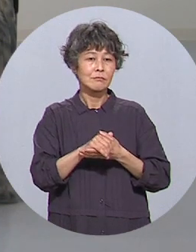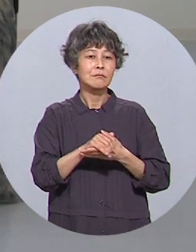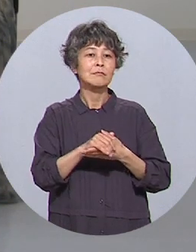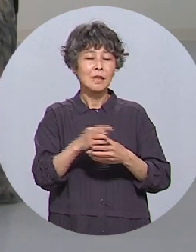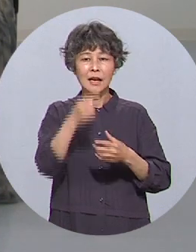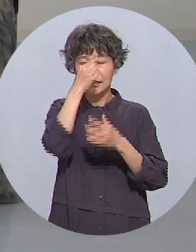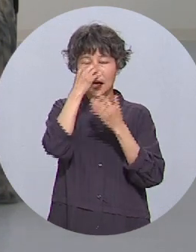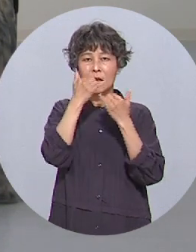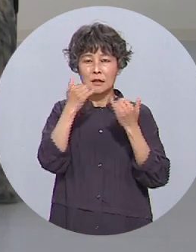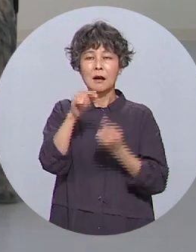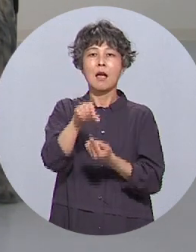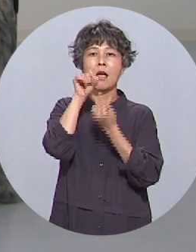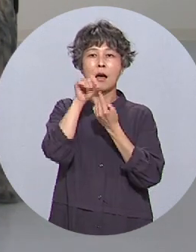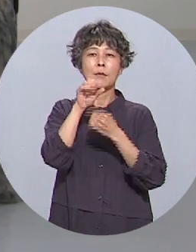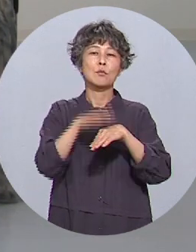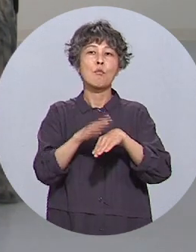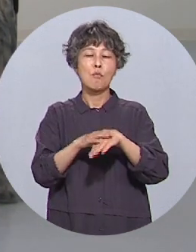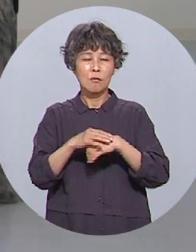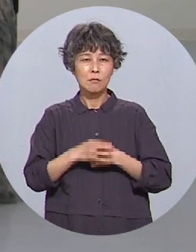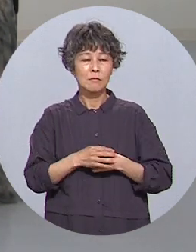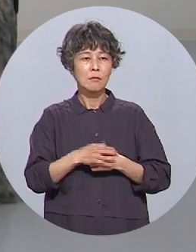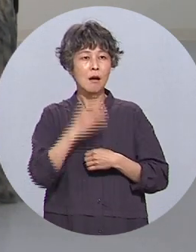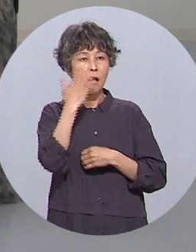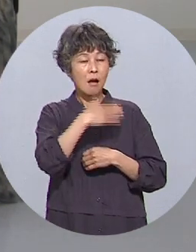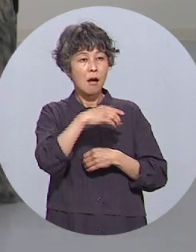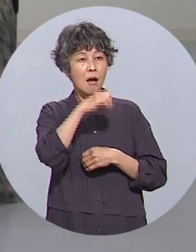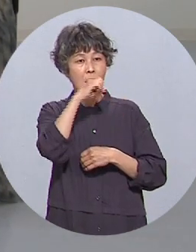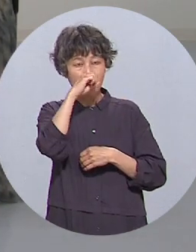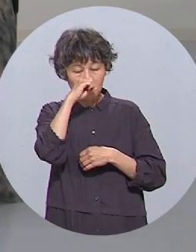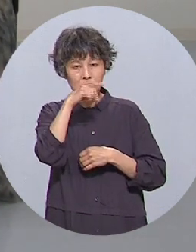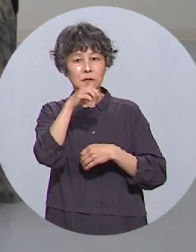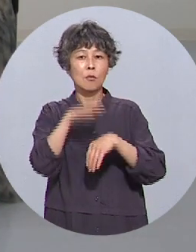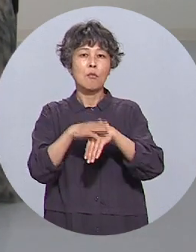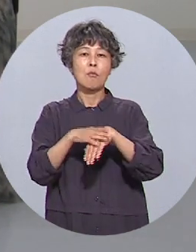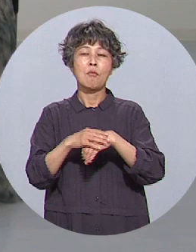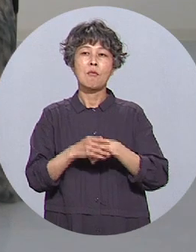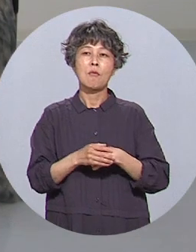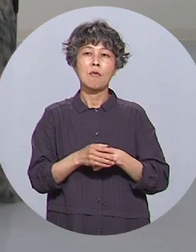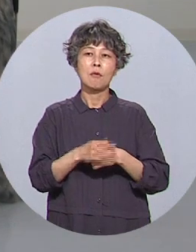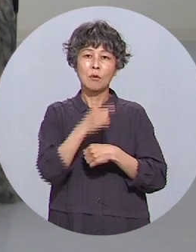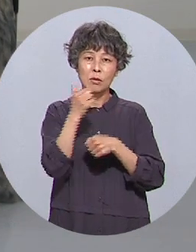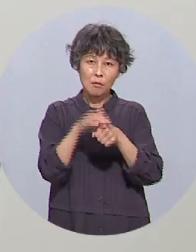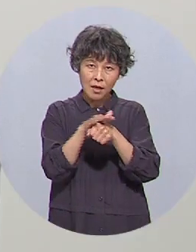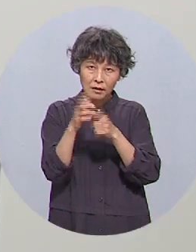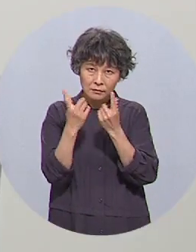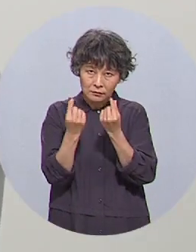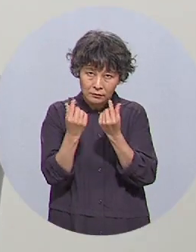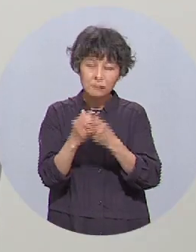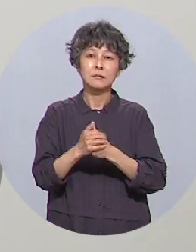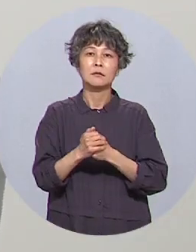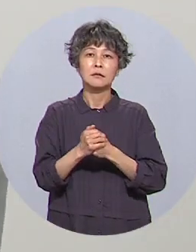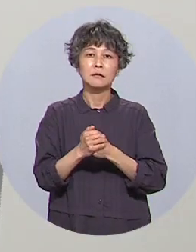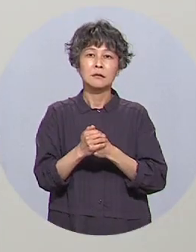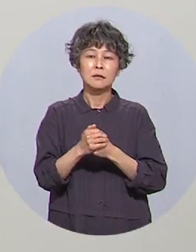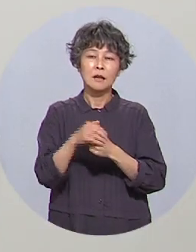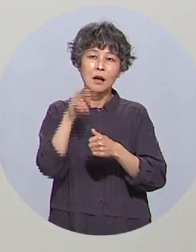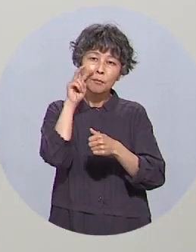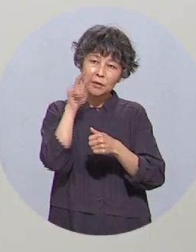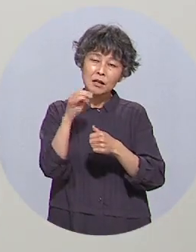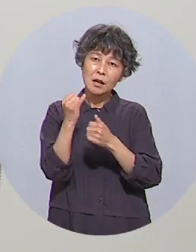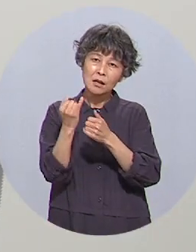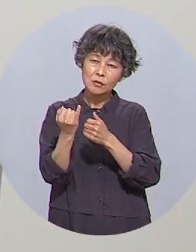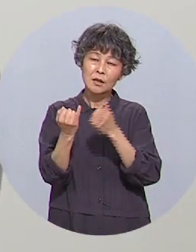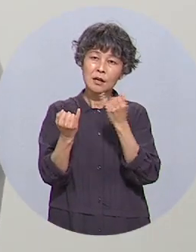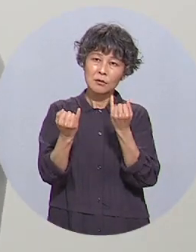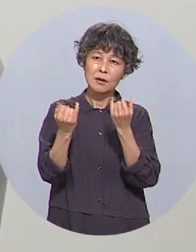に選んでもらっています。 なるほど、はい、それめちゃめちゃ大事ですよね。 そうですね、 はい、やっぱりこう外見でね、決めつけ